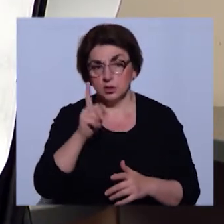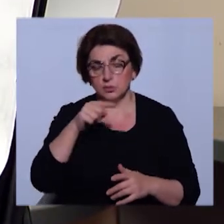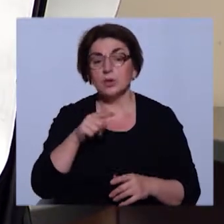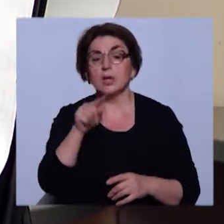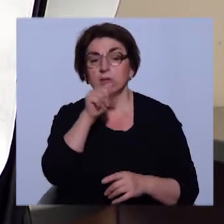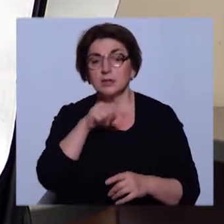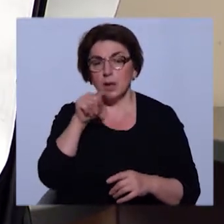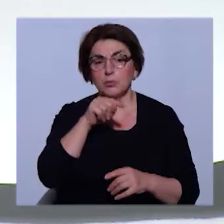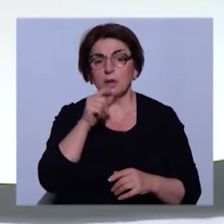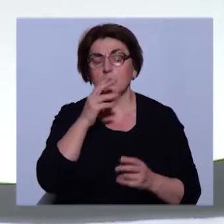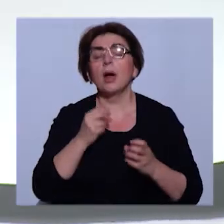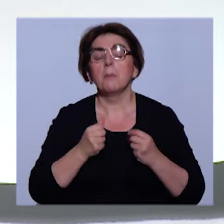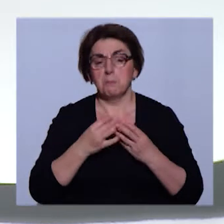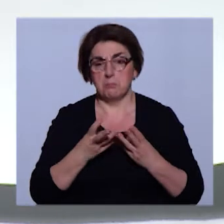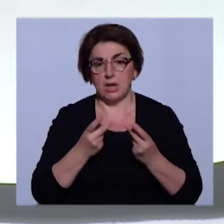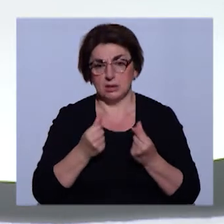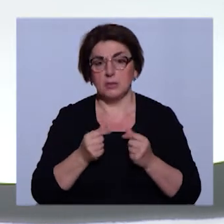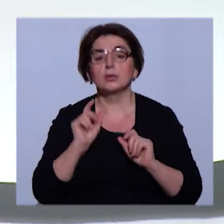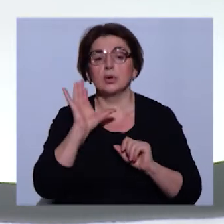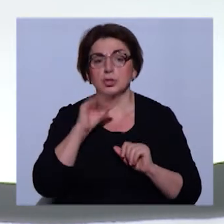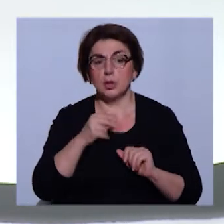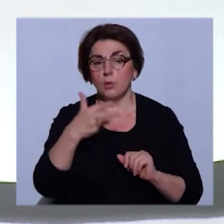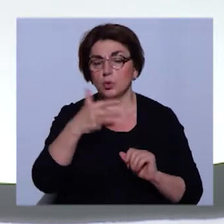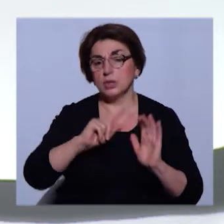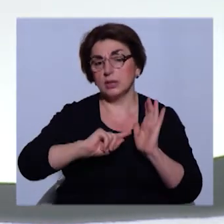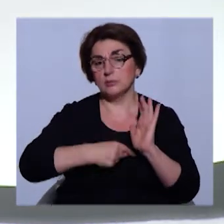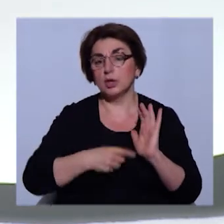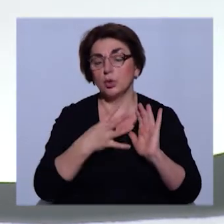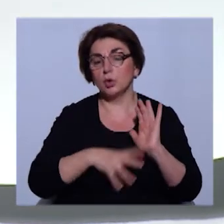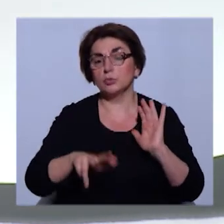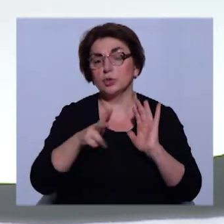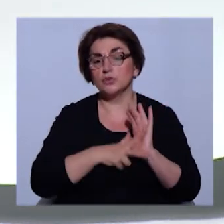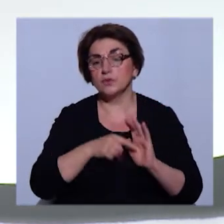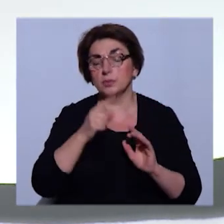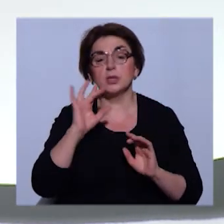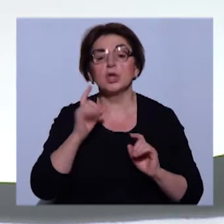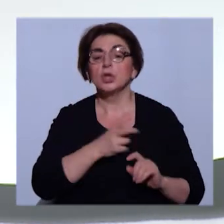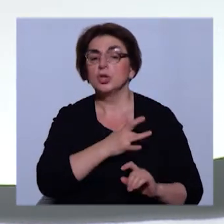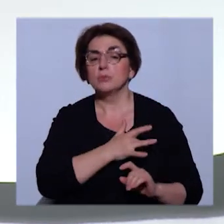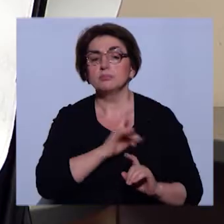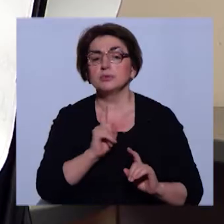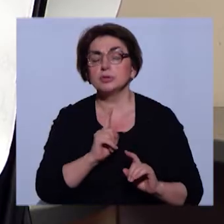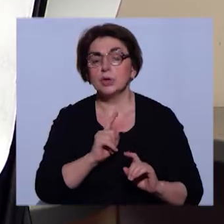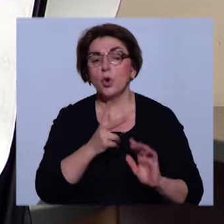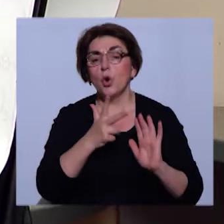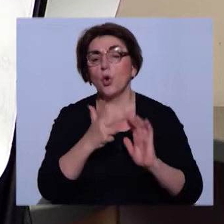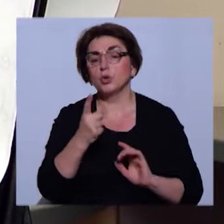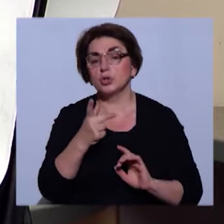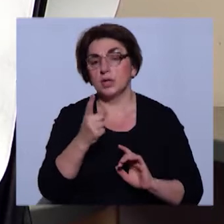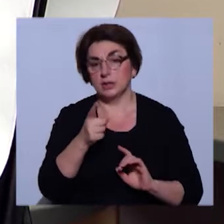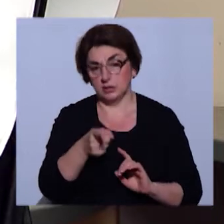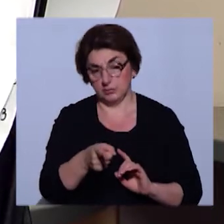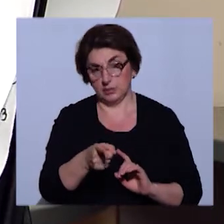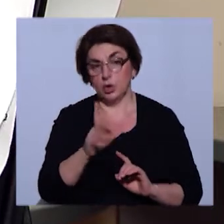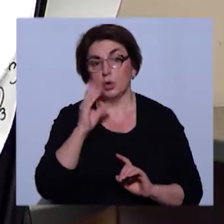მასის დამრგვალება მათემატიკურად შესაძლებელია, ანუ 30.97 ნიშნავს, რომ 31-მდე ვამრგვალებთ